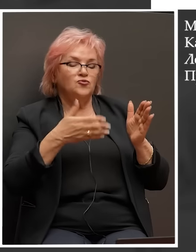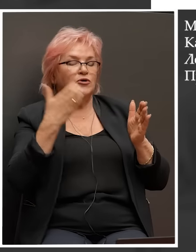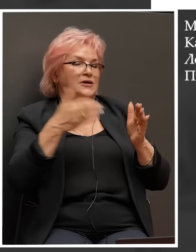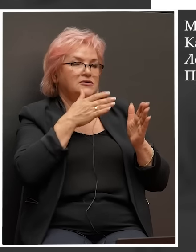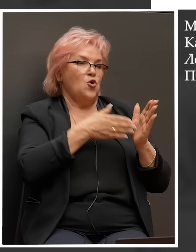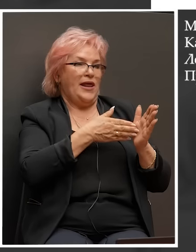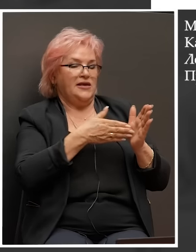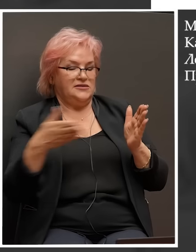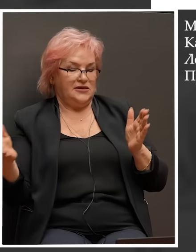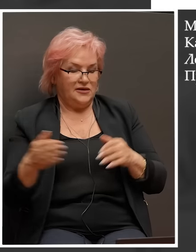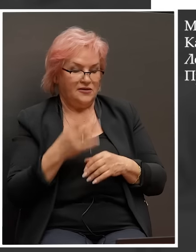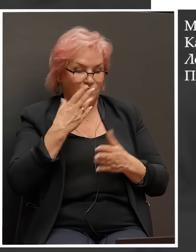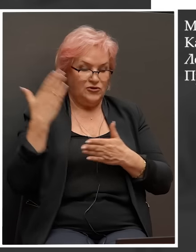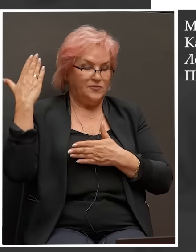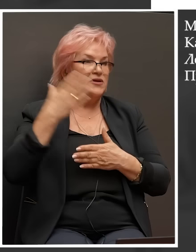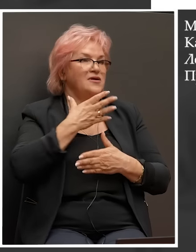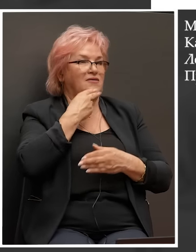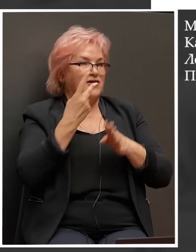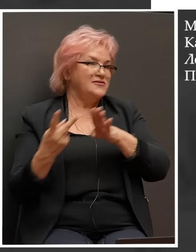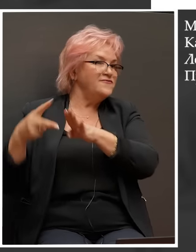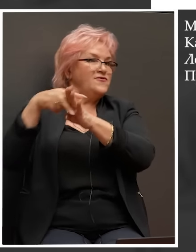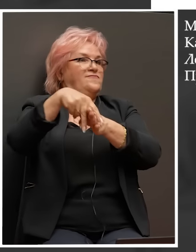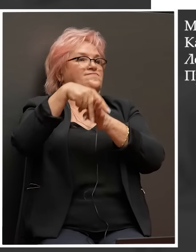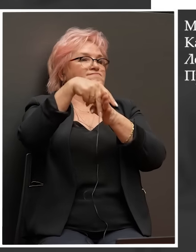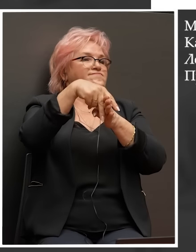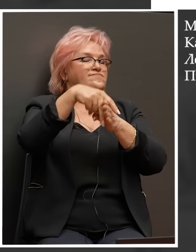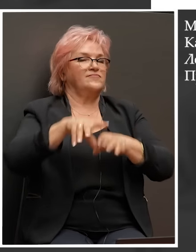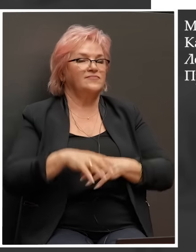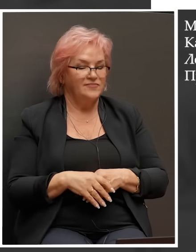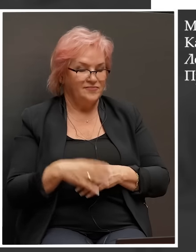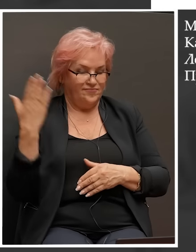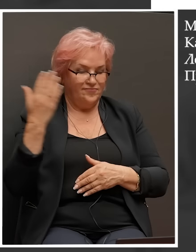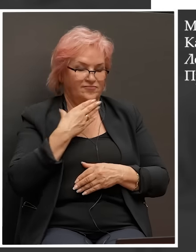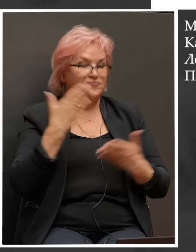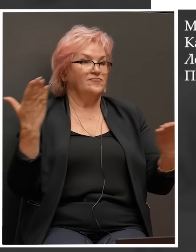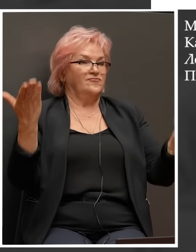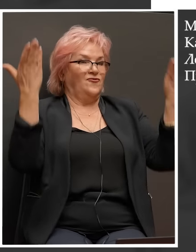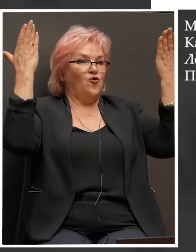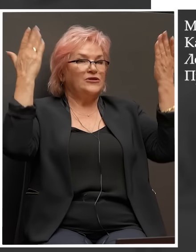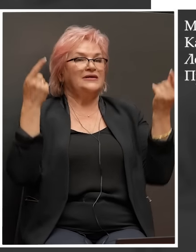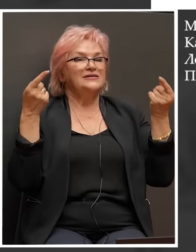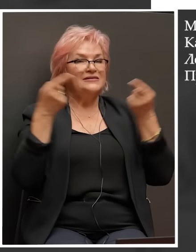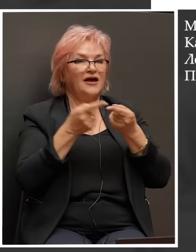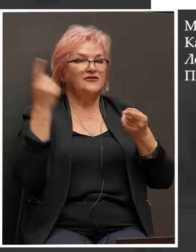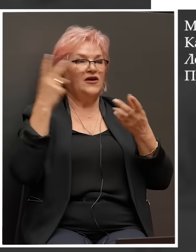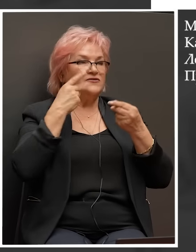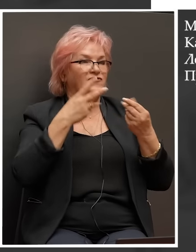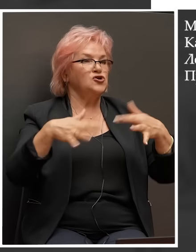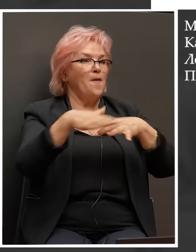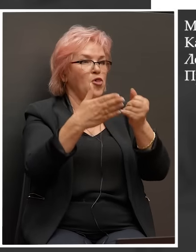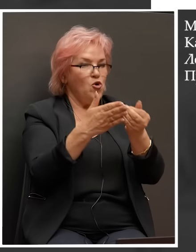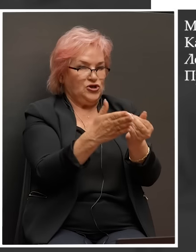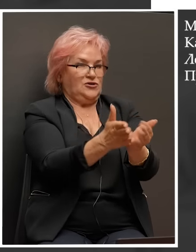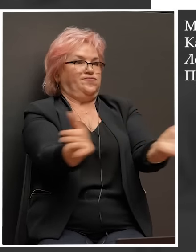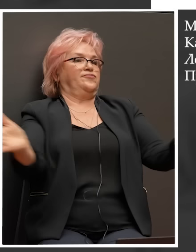столетий. Ну вот, смотрите, какой красивый. Да? Вот, соответственно, вот она, развернутая на